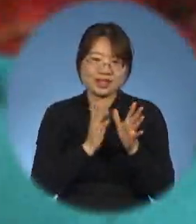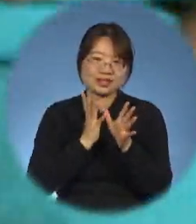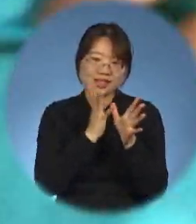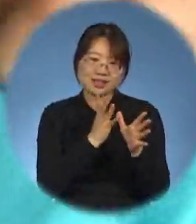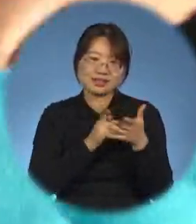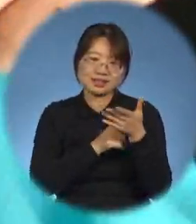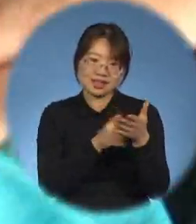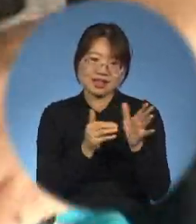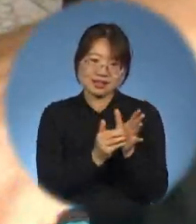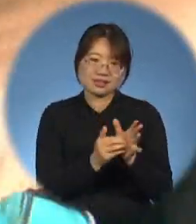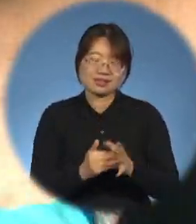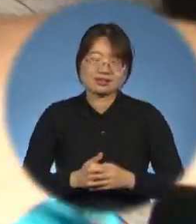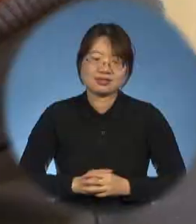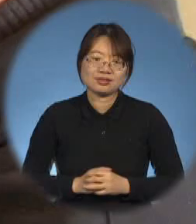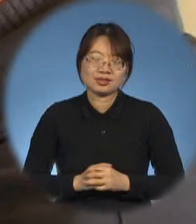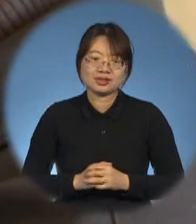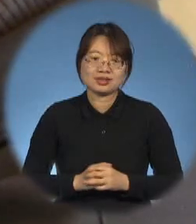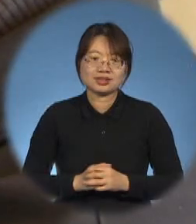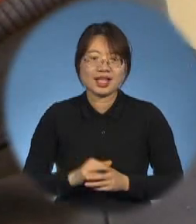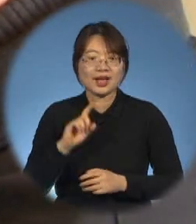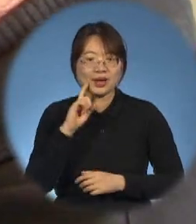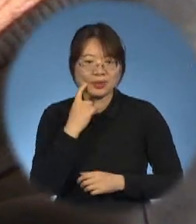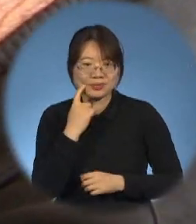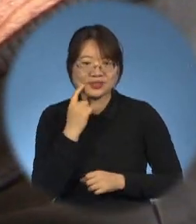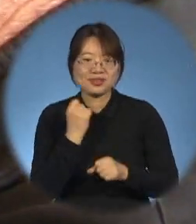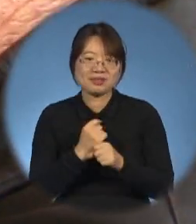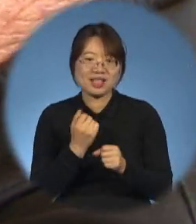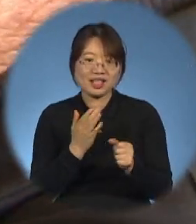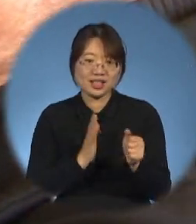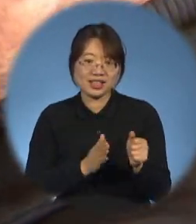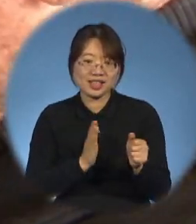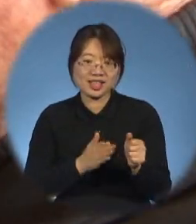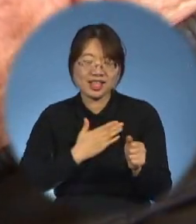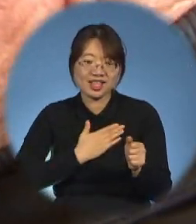제안 했는데요 불법 해주시오